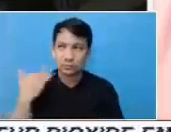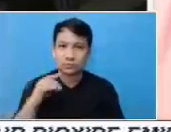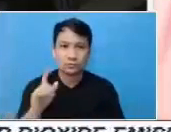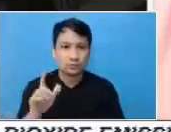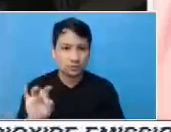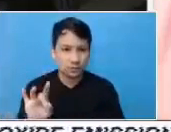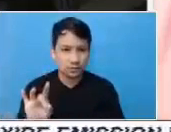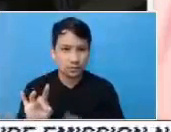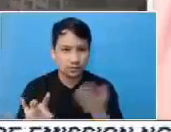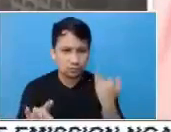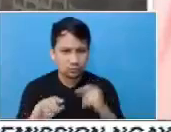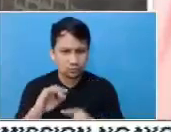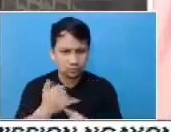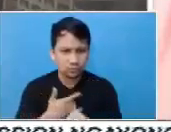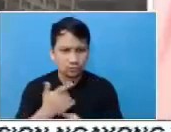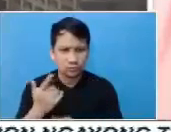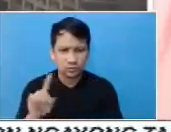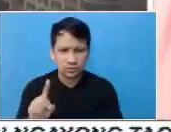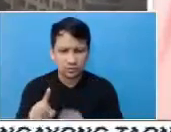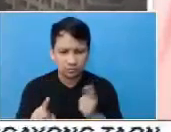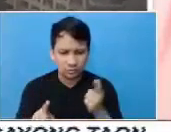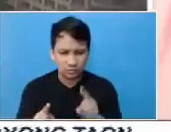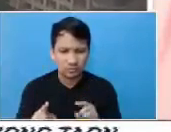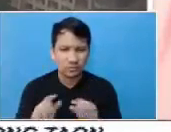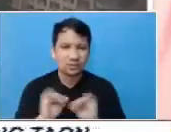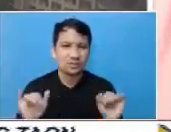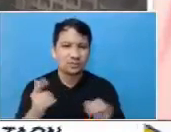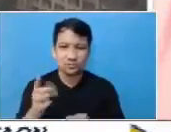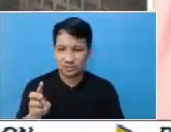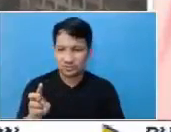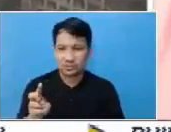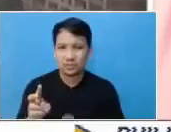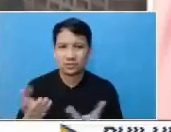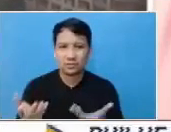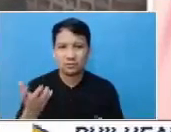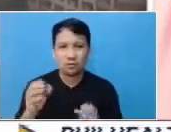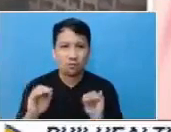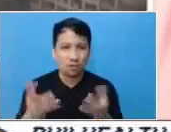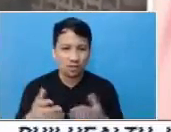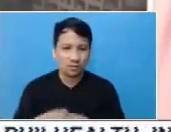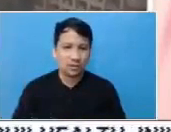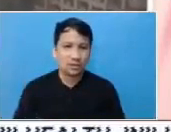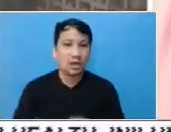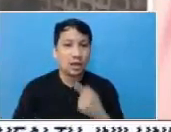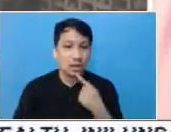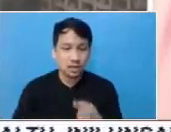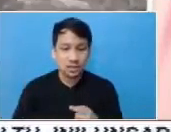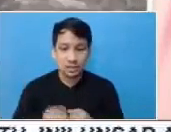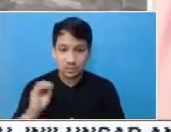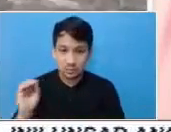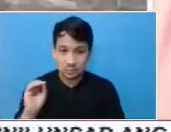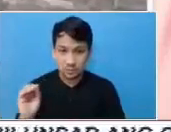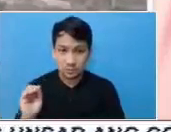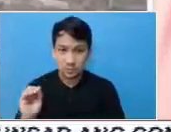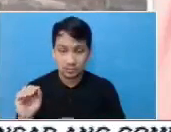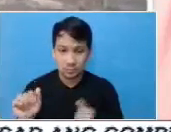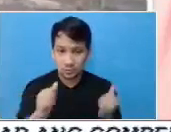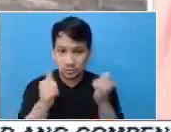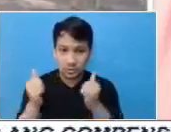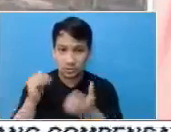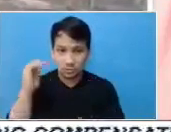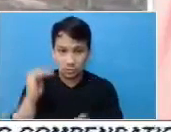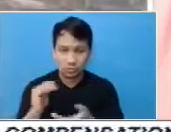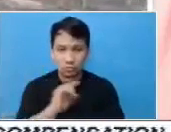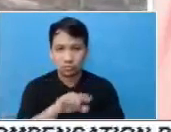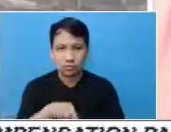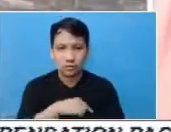no? Noong Lunes, posible po makita natin na nagdagdag ng pagkahazy ng environment